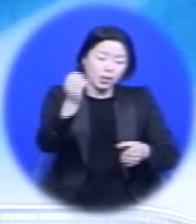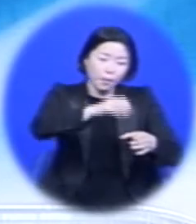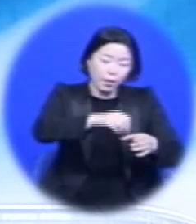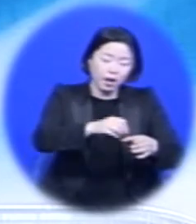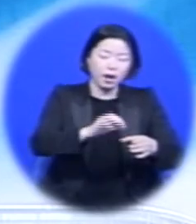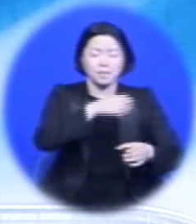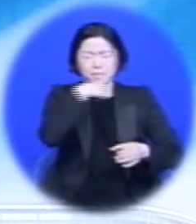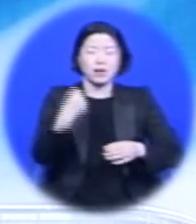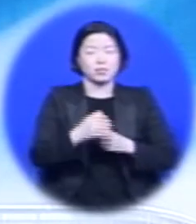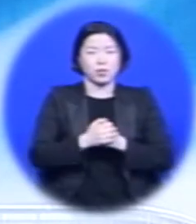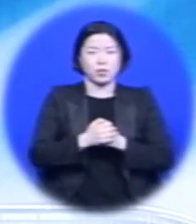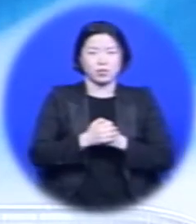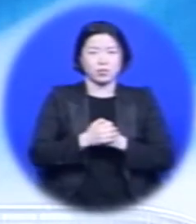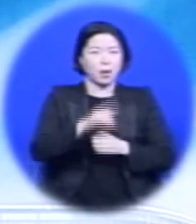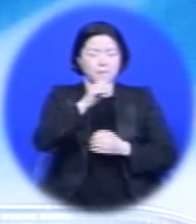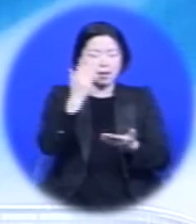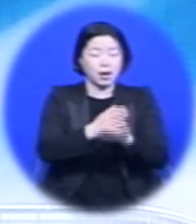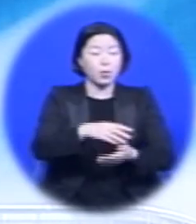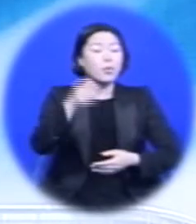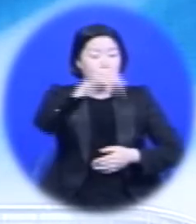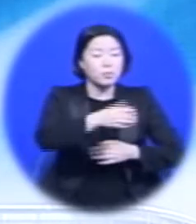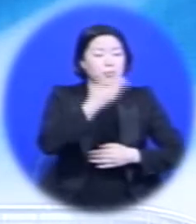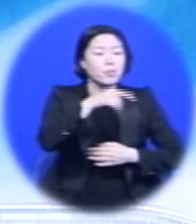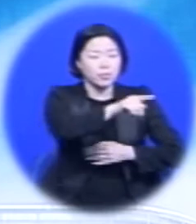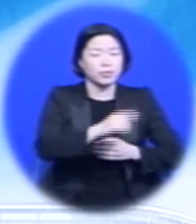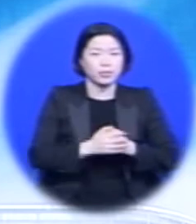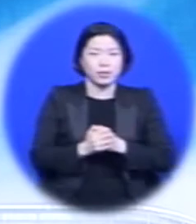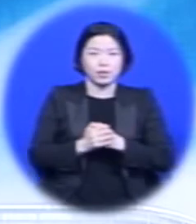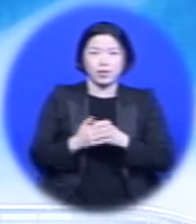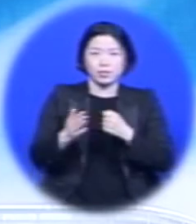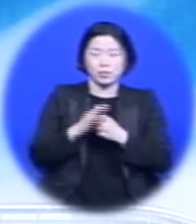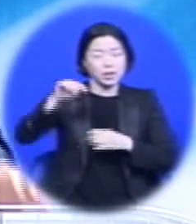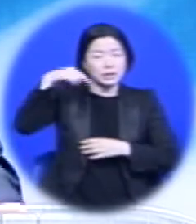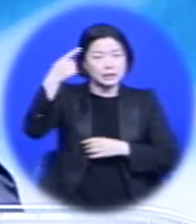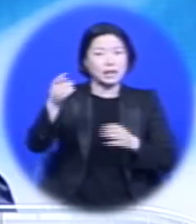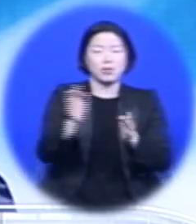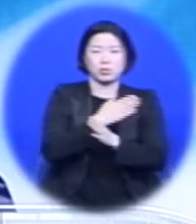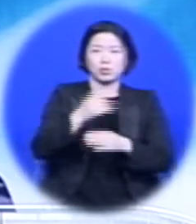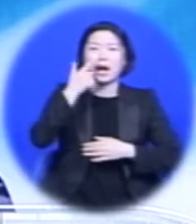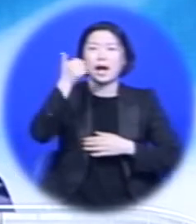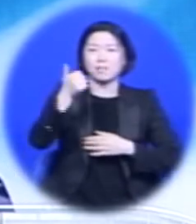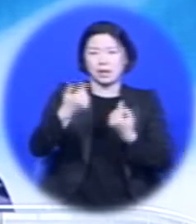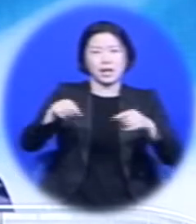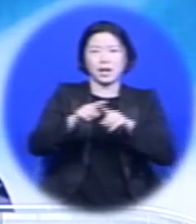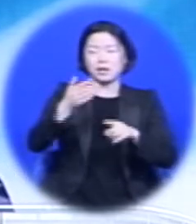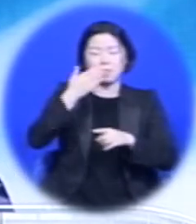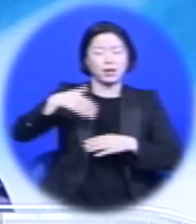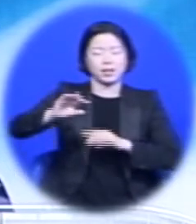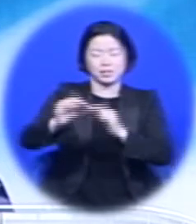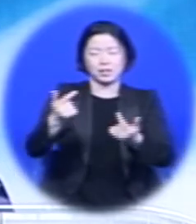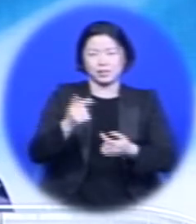거야. 잔말 말고 넣어서 먹어. 그래가지고 그다음부터 아빠랑은 밥 안 먹는다죠.